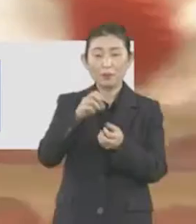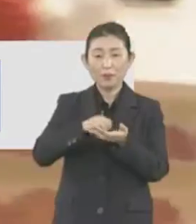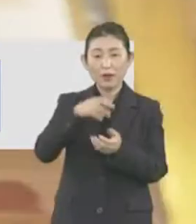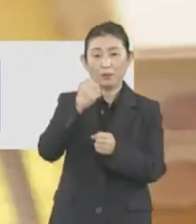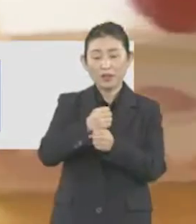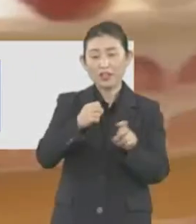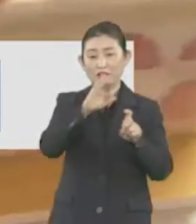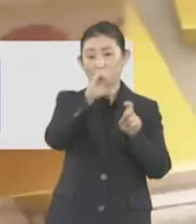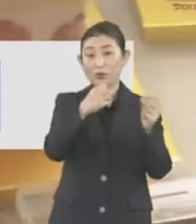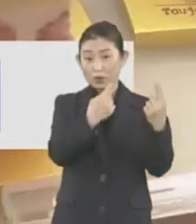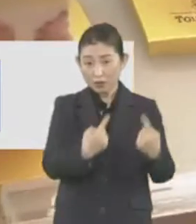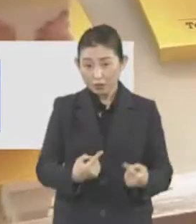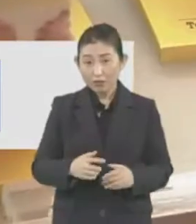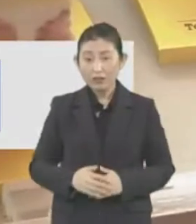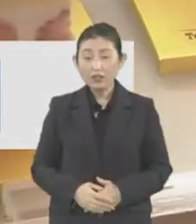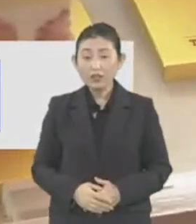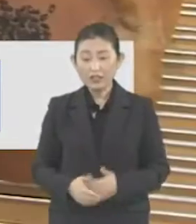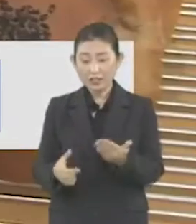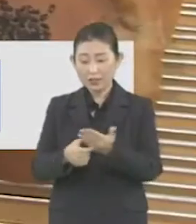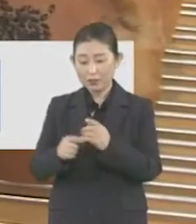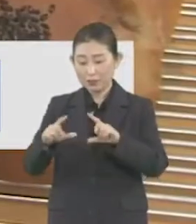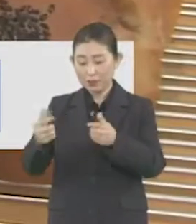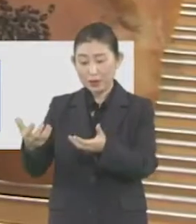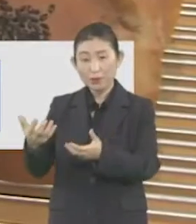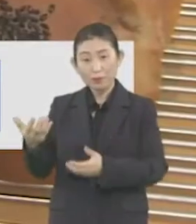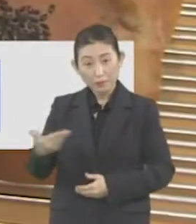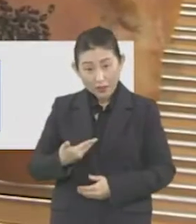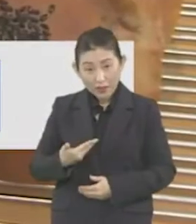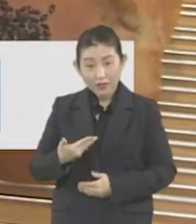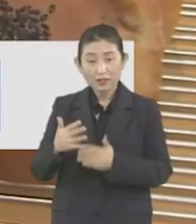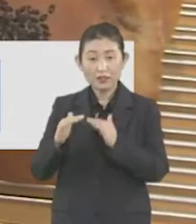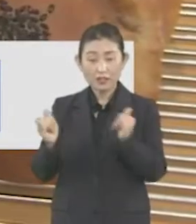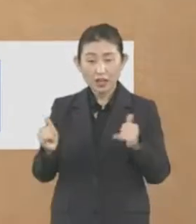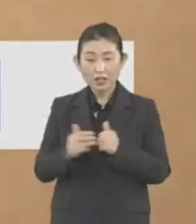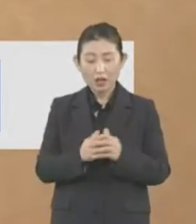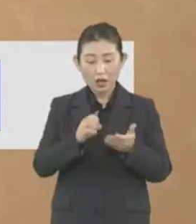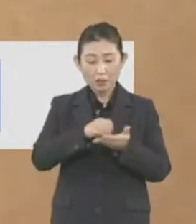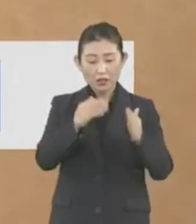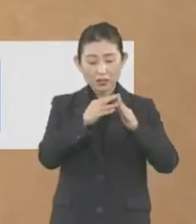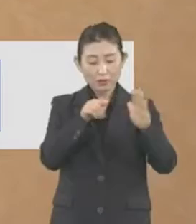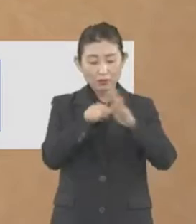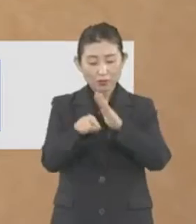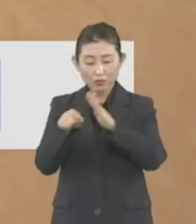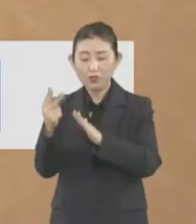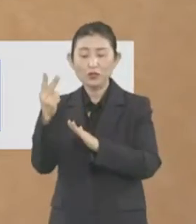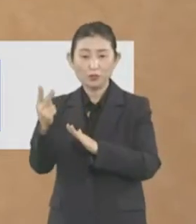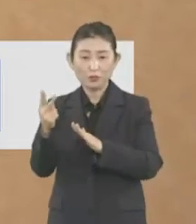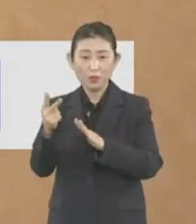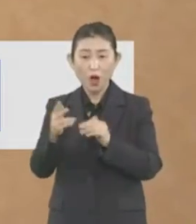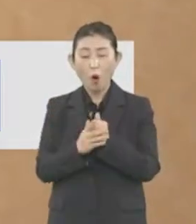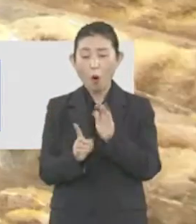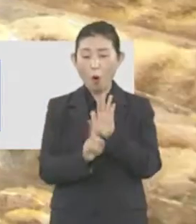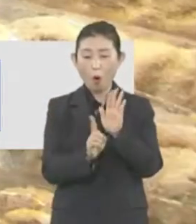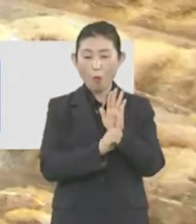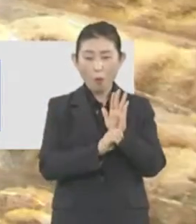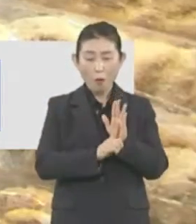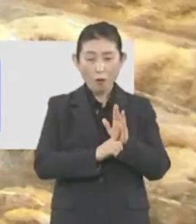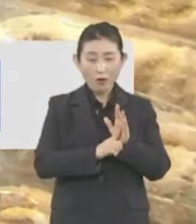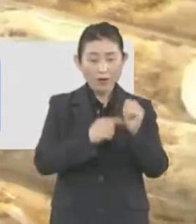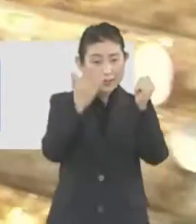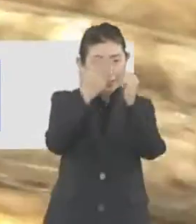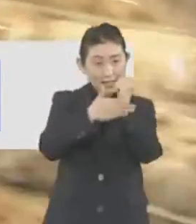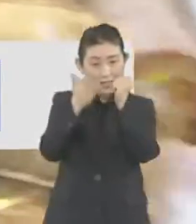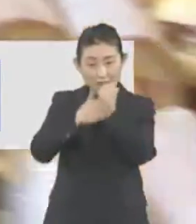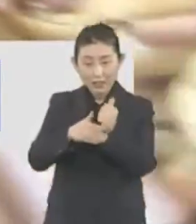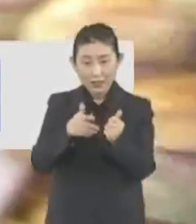가격에 판매하며 상품권을 지급받은 참가자들이 빵집 2곳 이상을 방문해 홍보용 사진과 동영상을